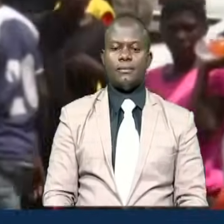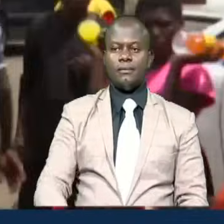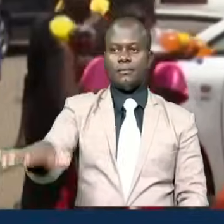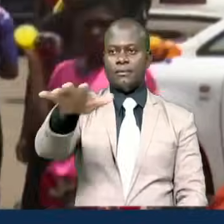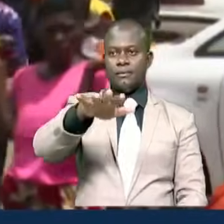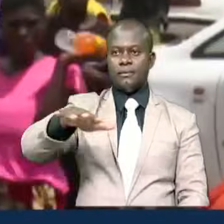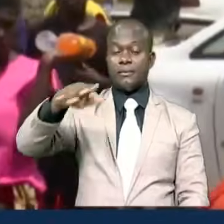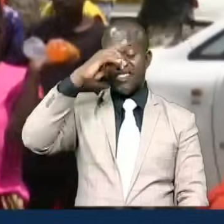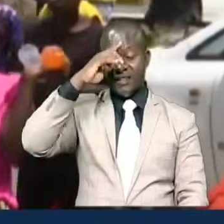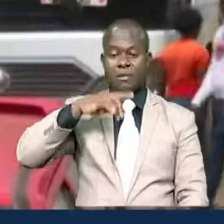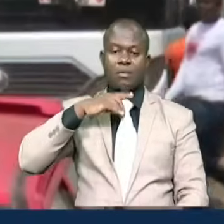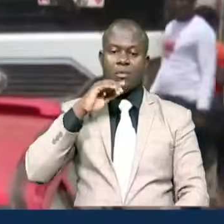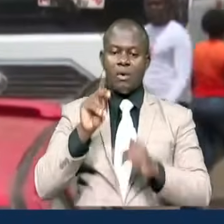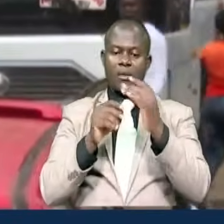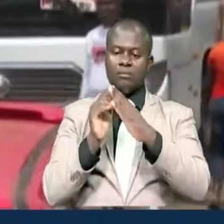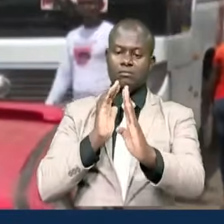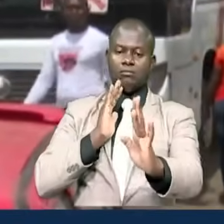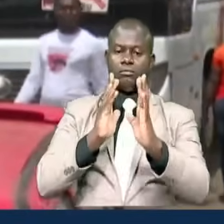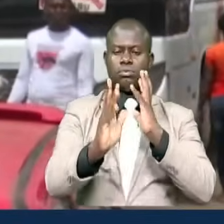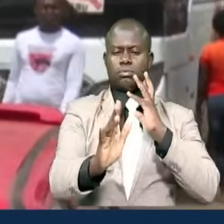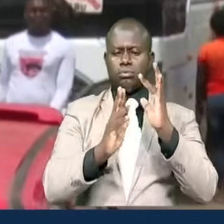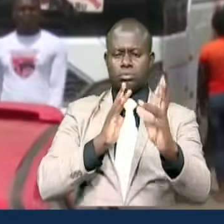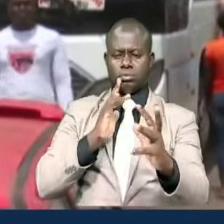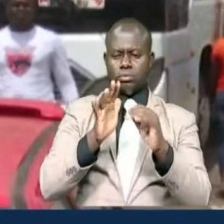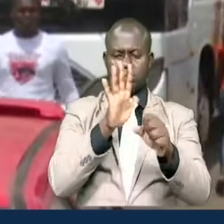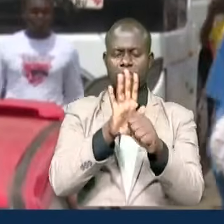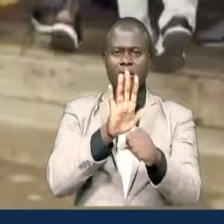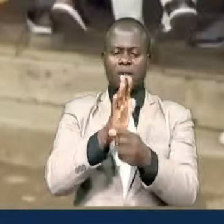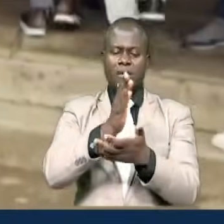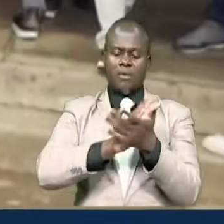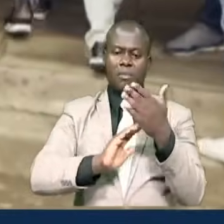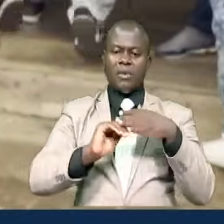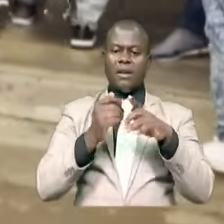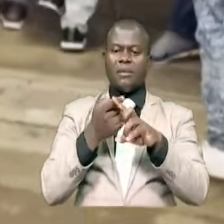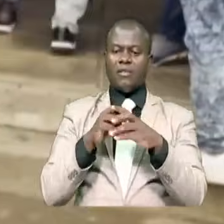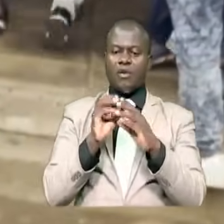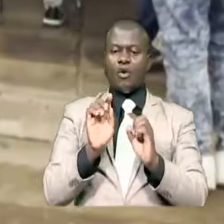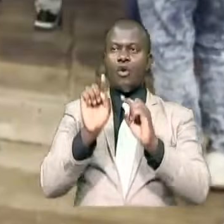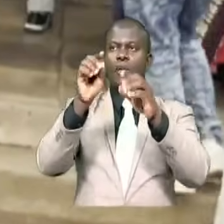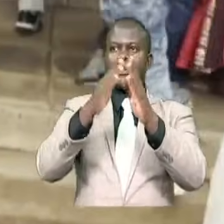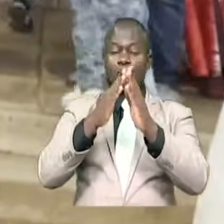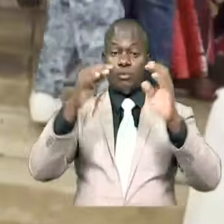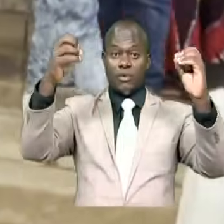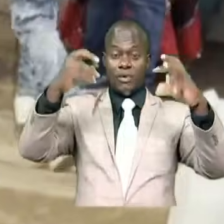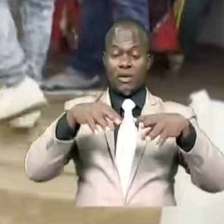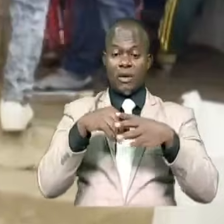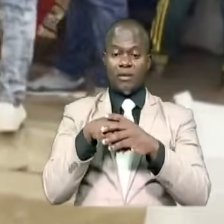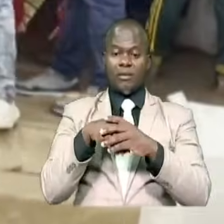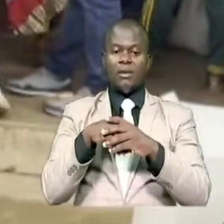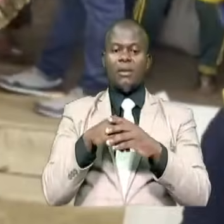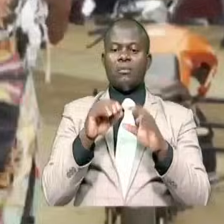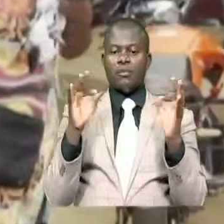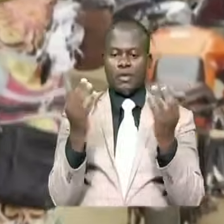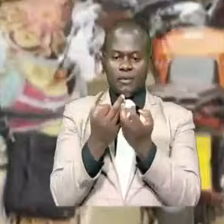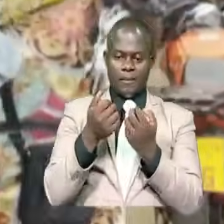mpuzamahanga ya Nyabugogo urujya n'uruza rw'abaturage ni rwose bamwe bava cyangwa bajya mu mujyi wa Kigali no mu ntara berekeza mu miryango